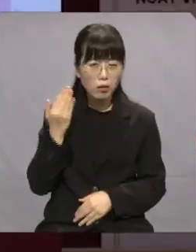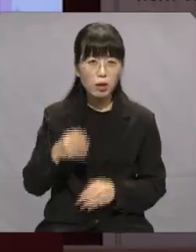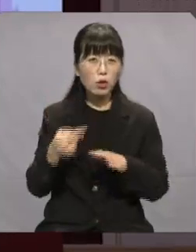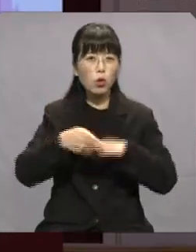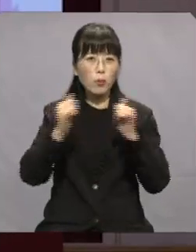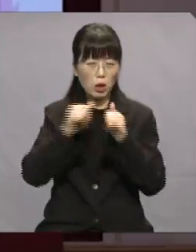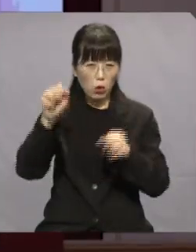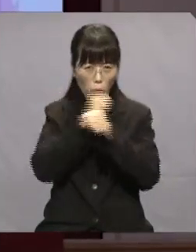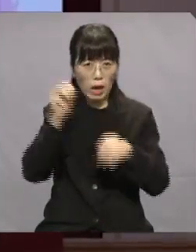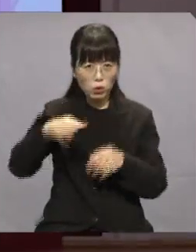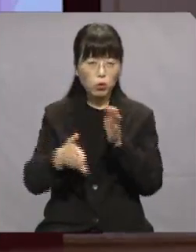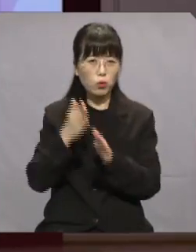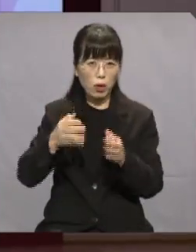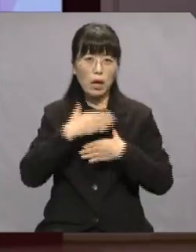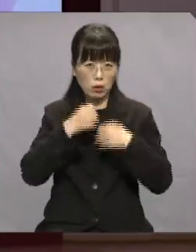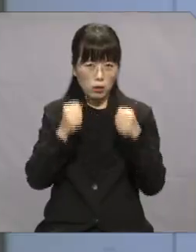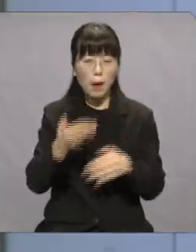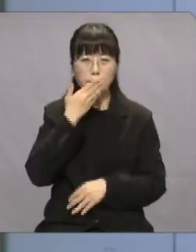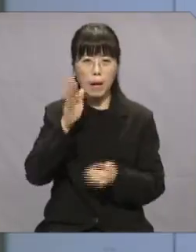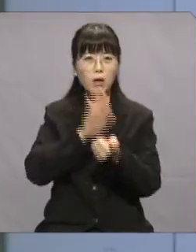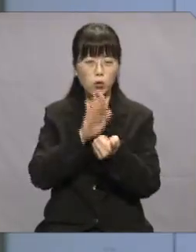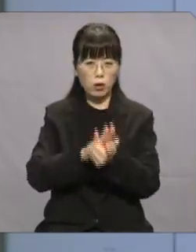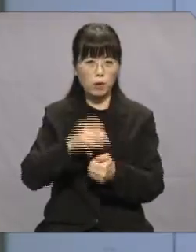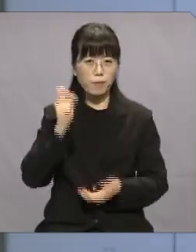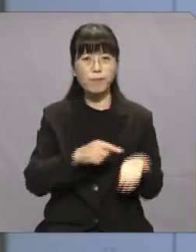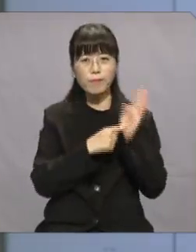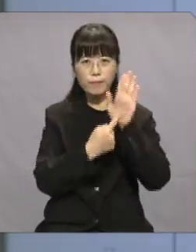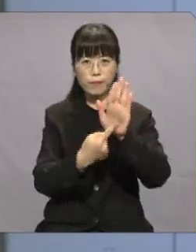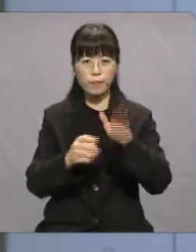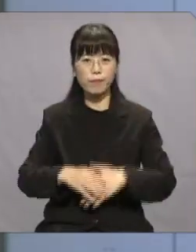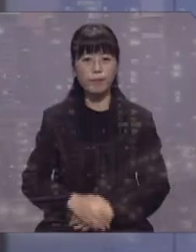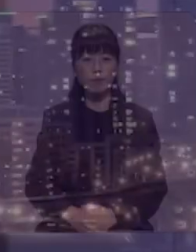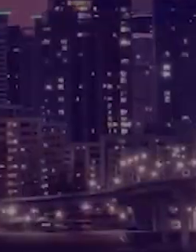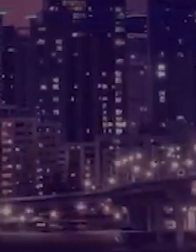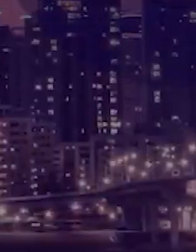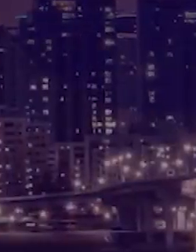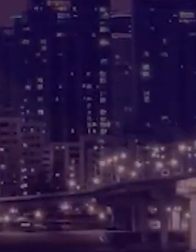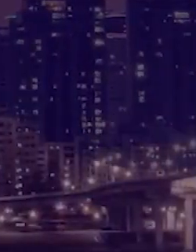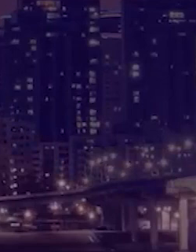교민들이 광주시에 안정적으로 정착할 수 있도록 할 것이라고 말했습니다.